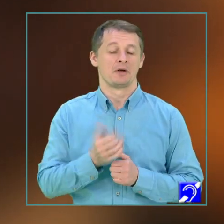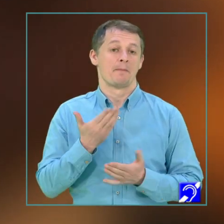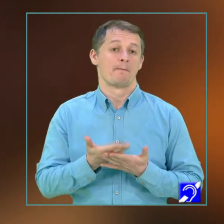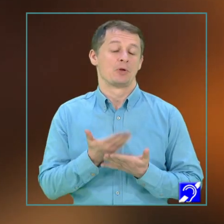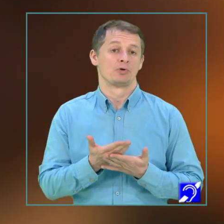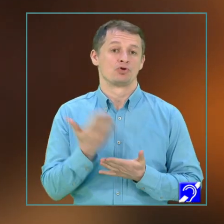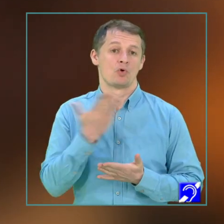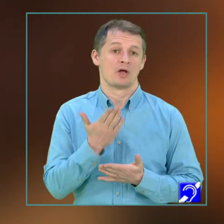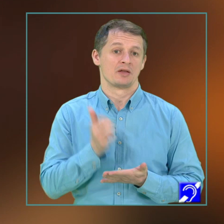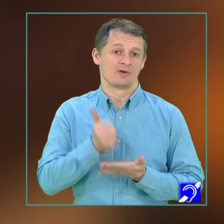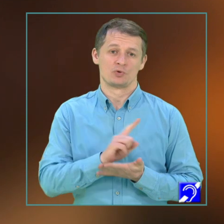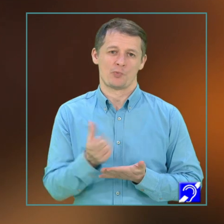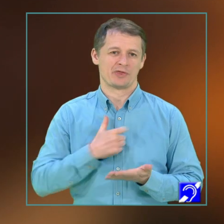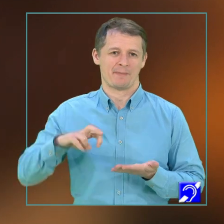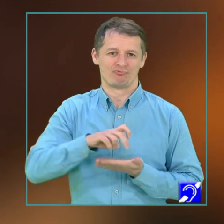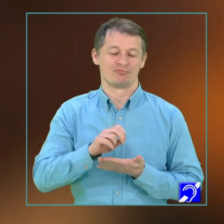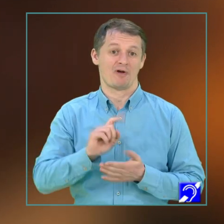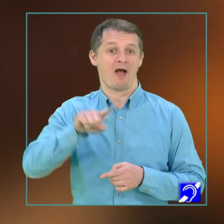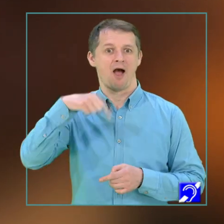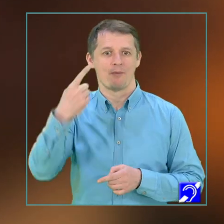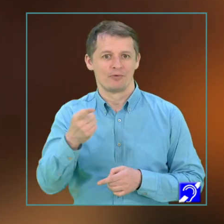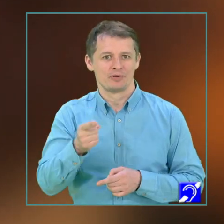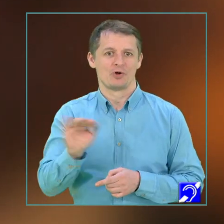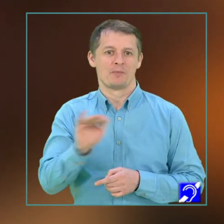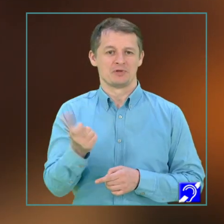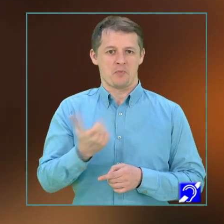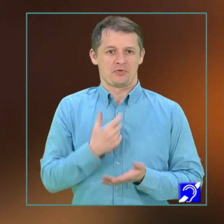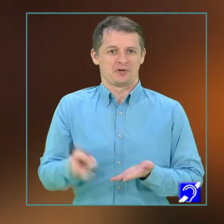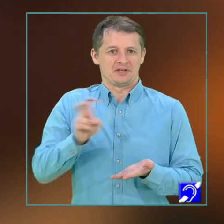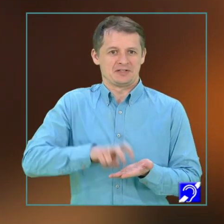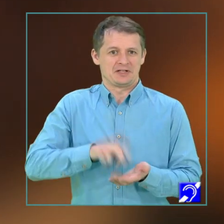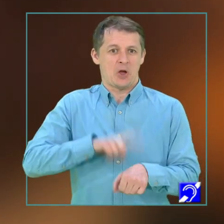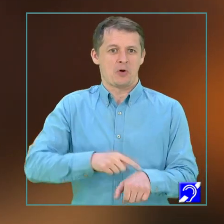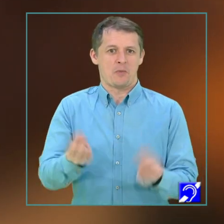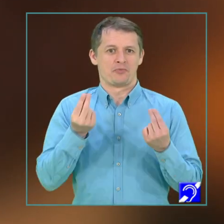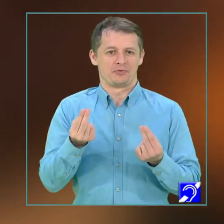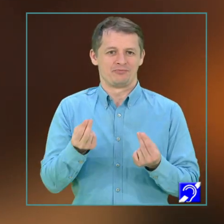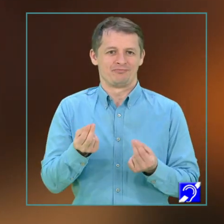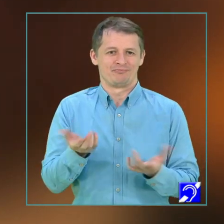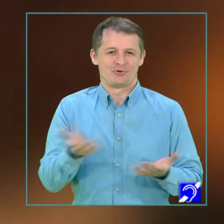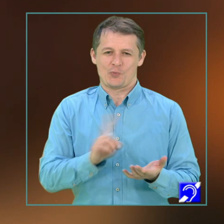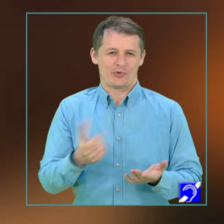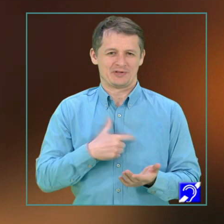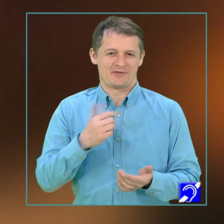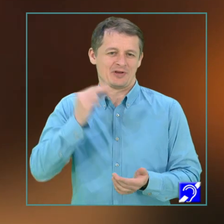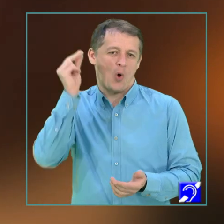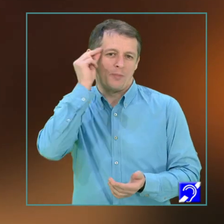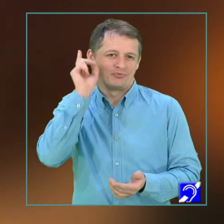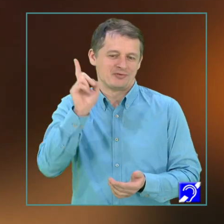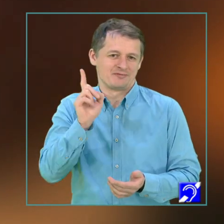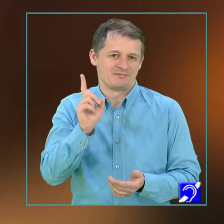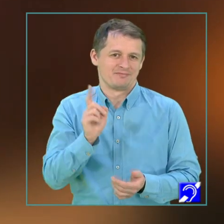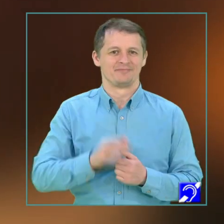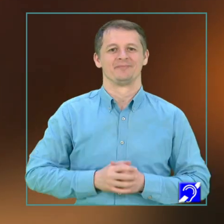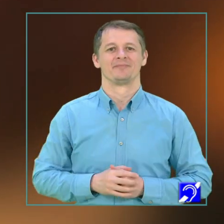deocamdată nu se poate merge. Apoi pentru că așa copiii se pot trezi la o oră decentă, ceea ce n-ar face în mod obișnuit, e ușor să fici în starea de